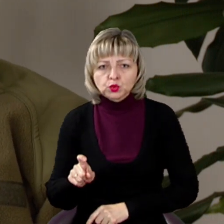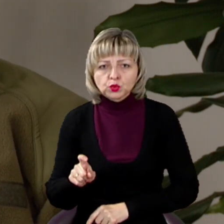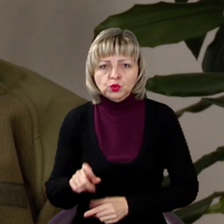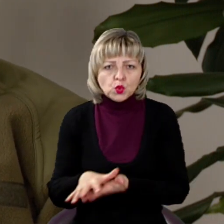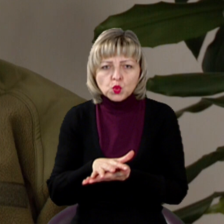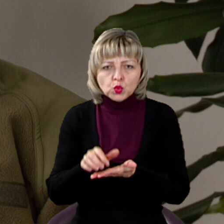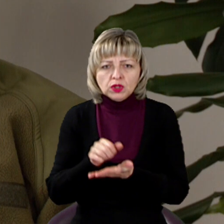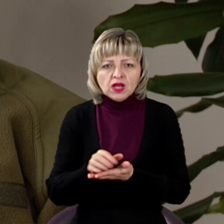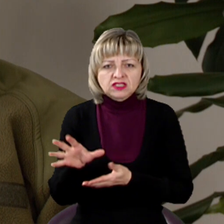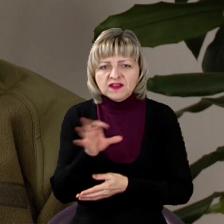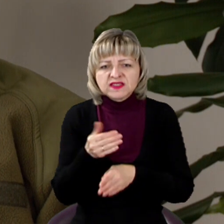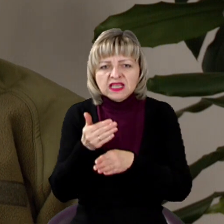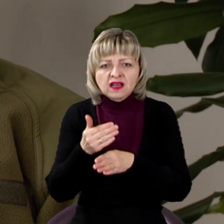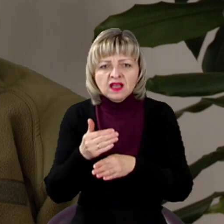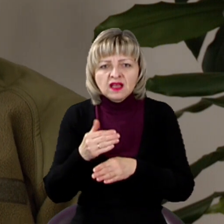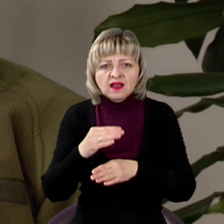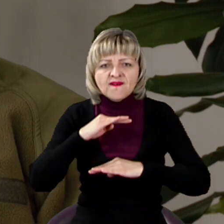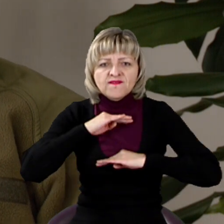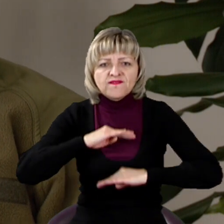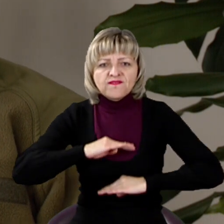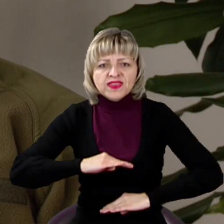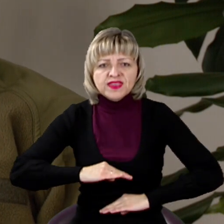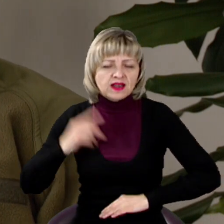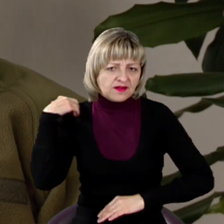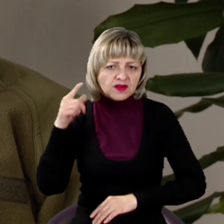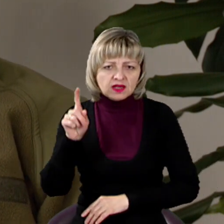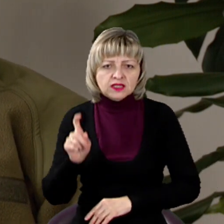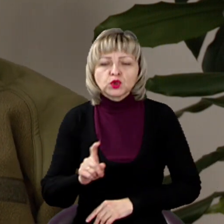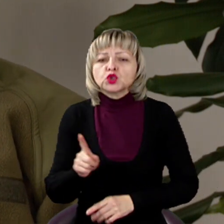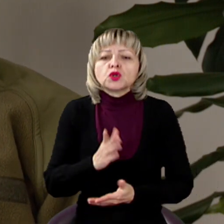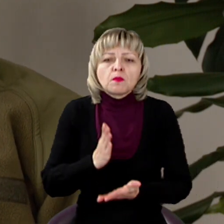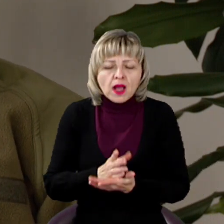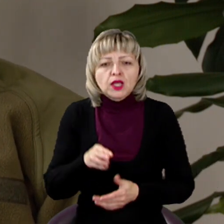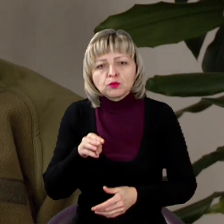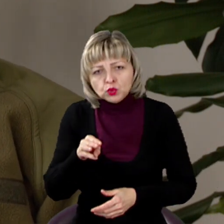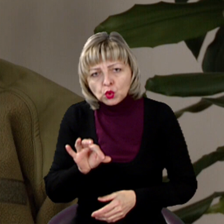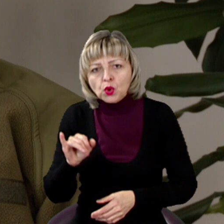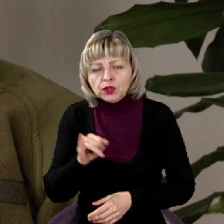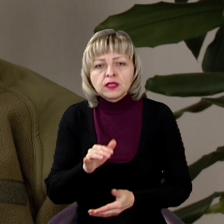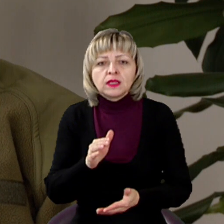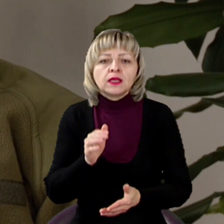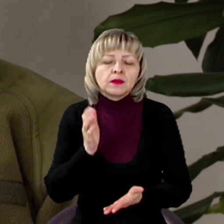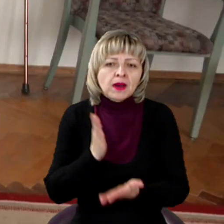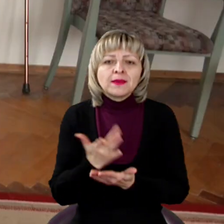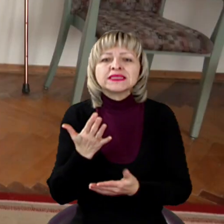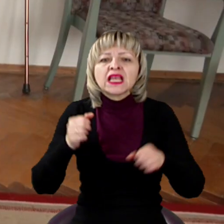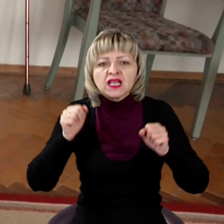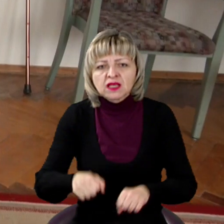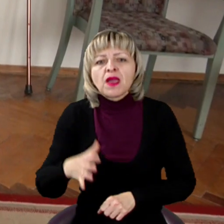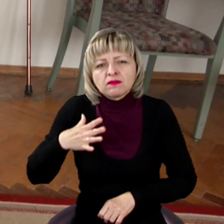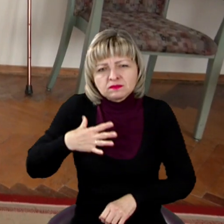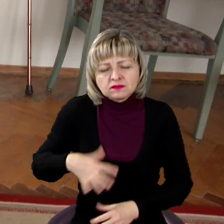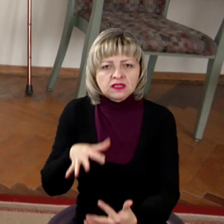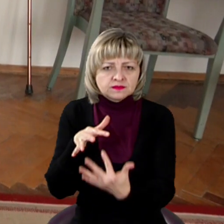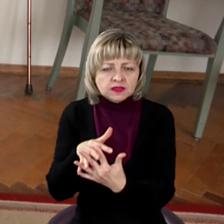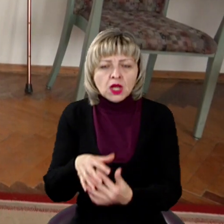всіх відділів хребта. Тому що маємо, то маємо. Ну, скільки міг, стільки протягнув.